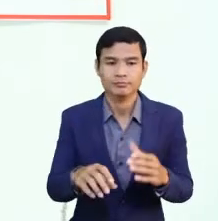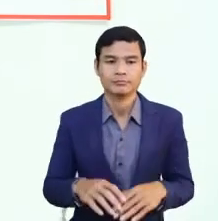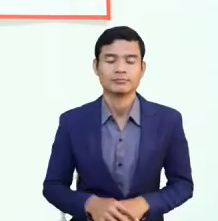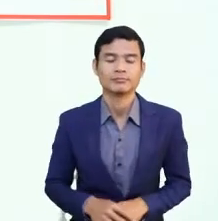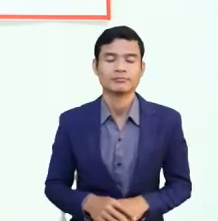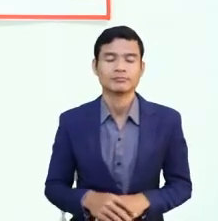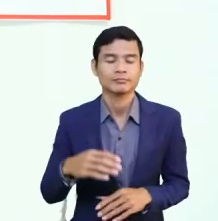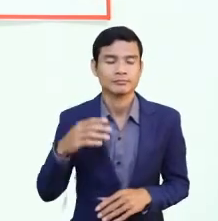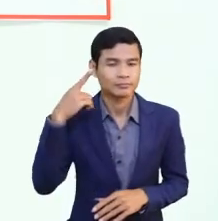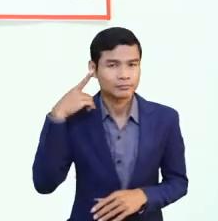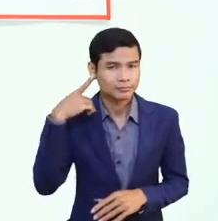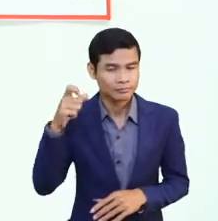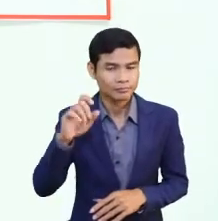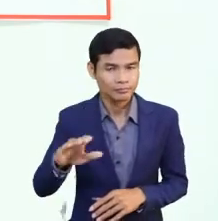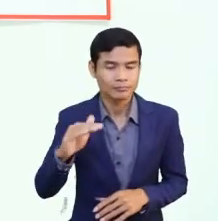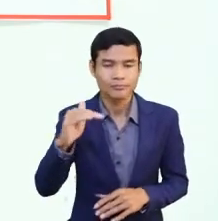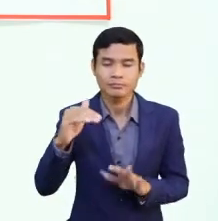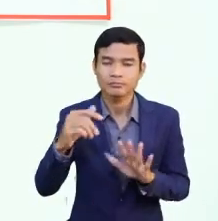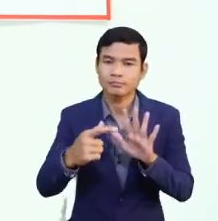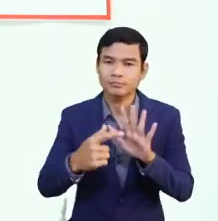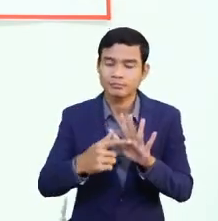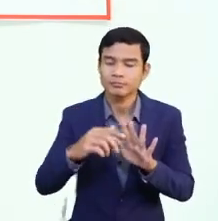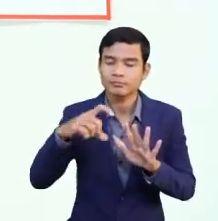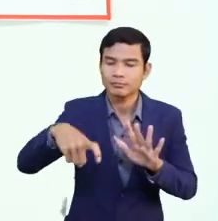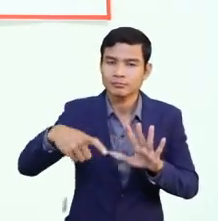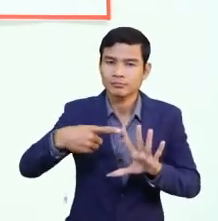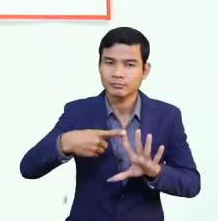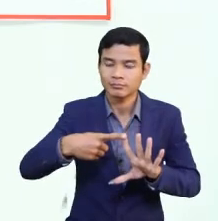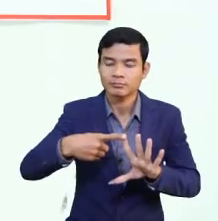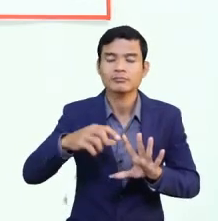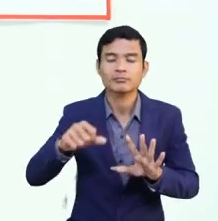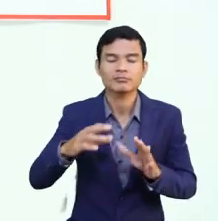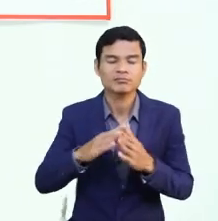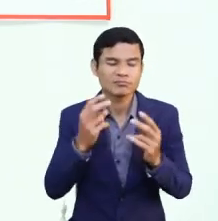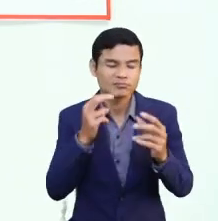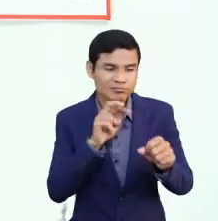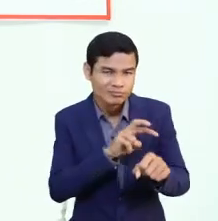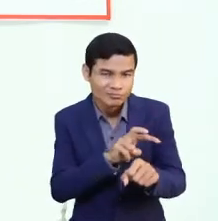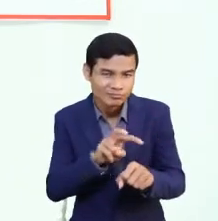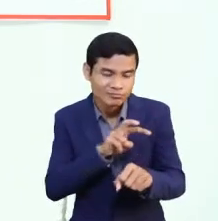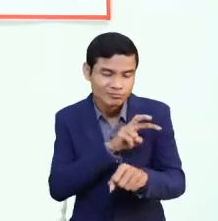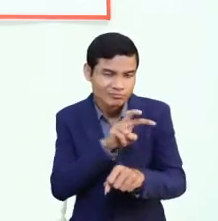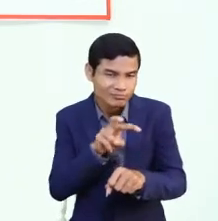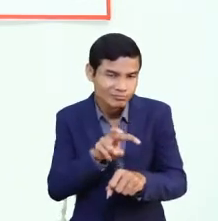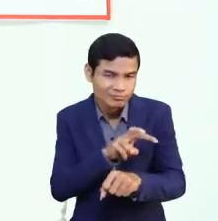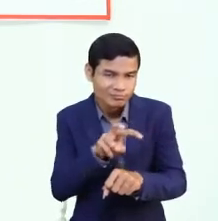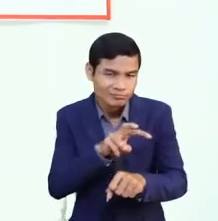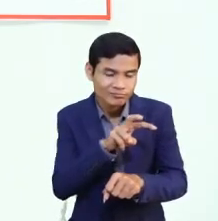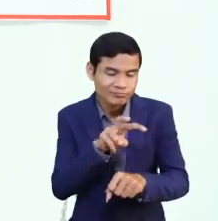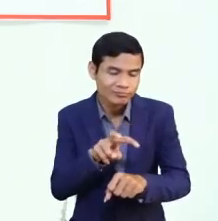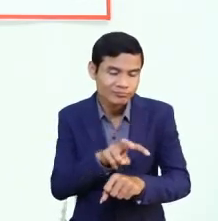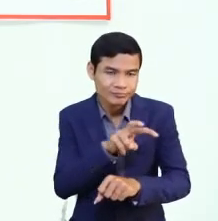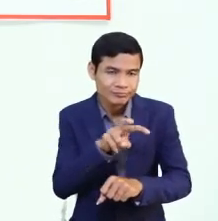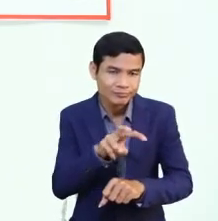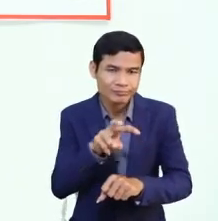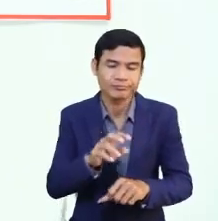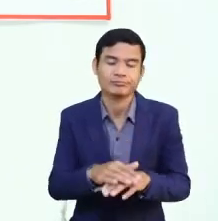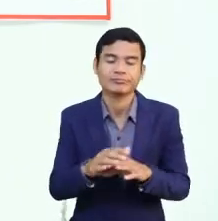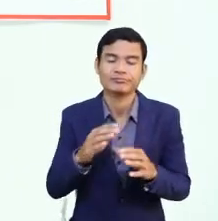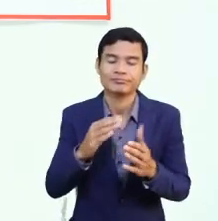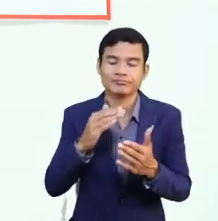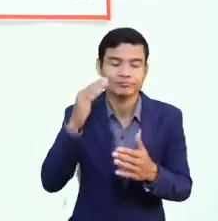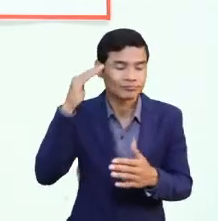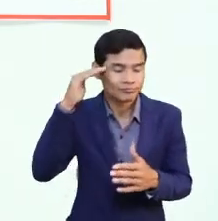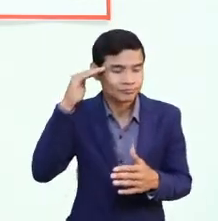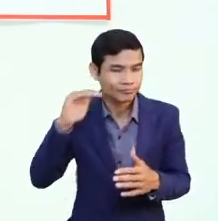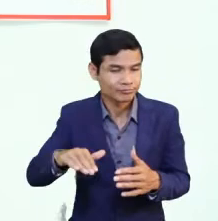Cha cứ mà đại sụp phí, bà đam sụp phí ôi mơ. Cha ôi mơ bọn, cha. Môn nâng tới xà là riêng, cha. Ta sụp